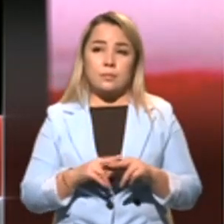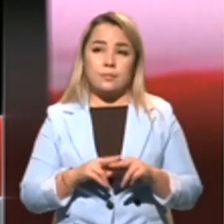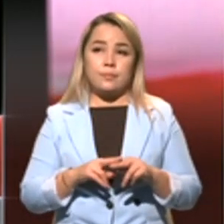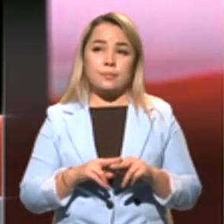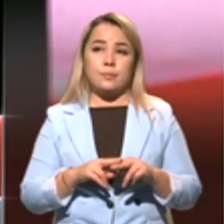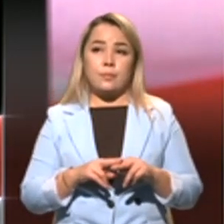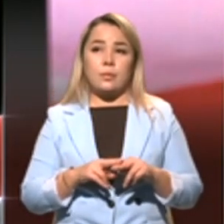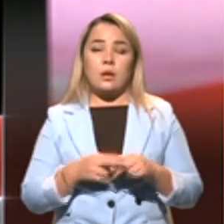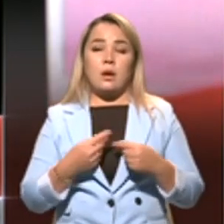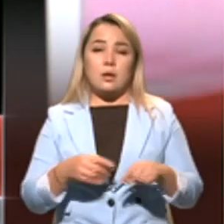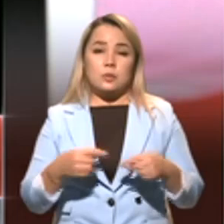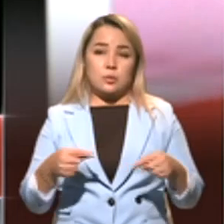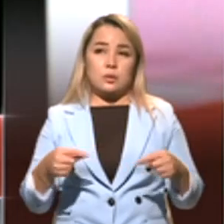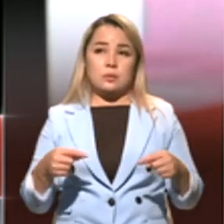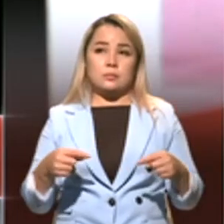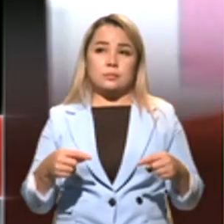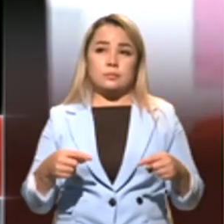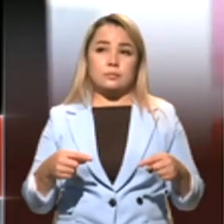Жаңағы әртүрлі